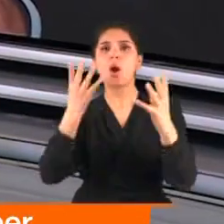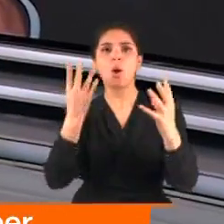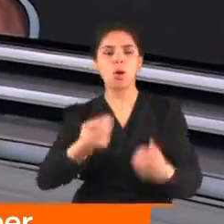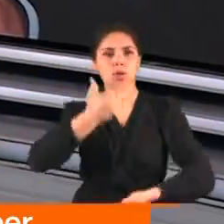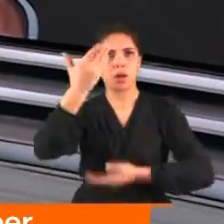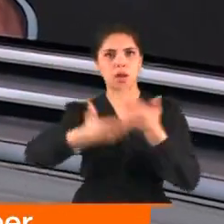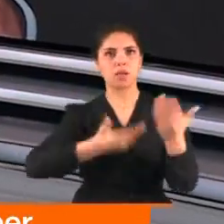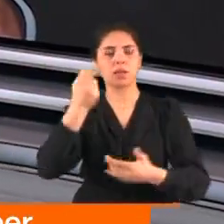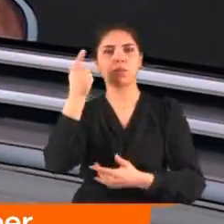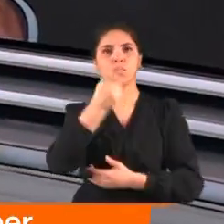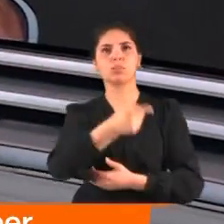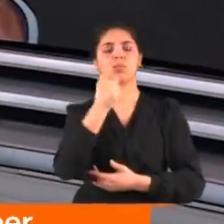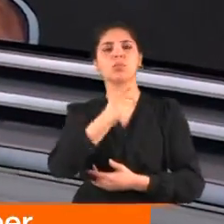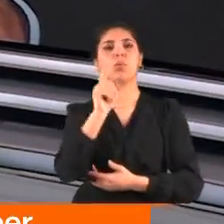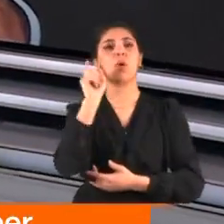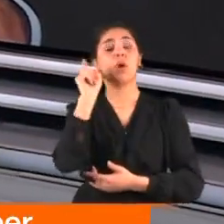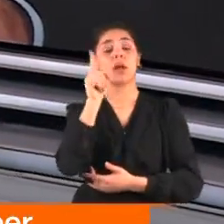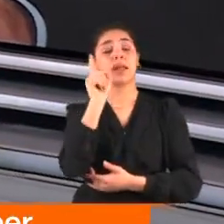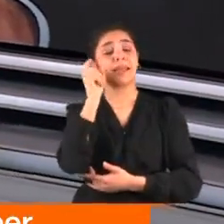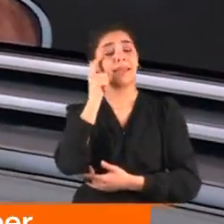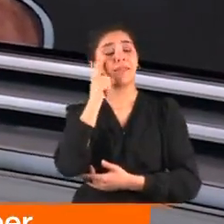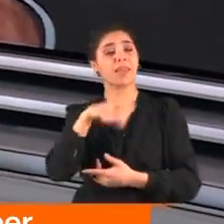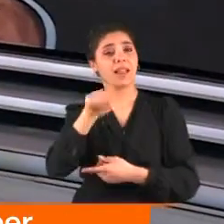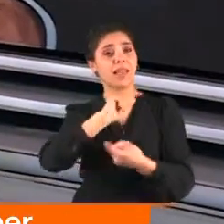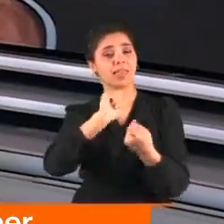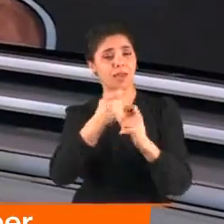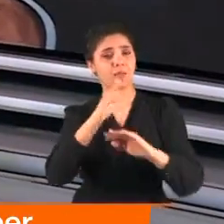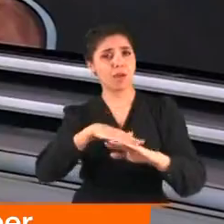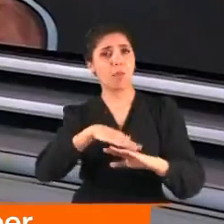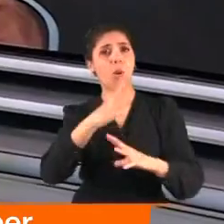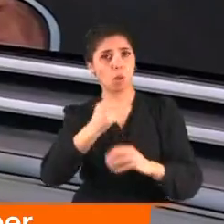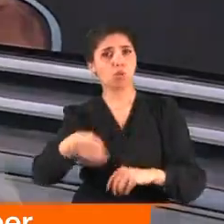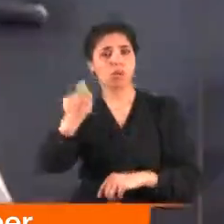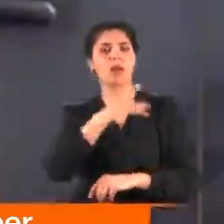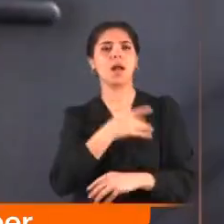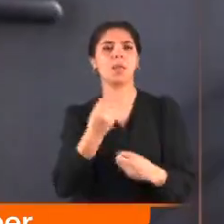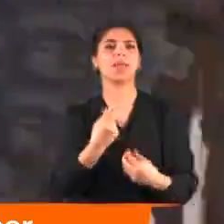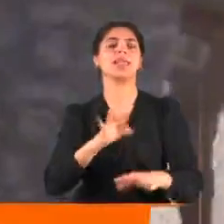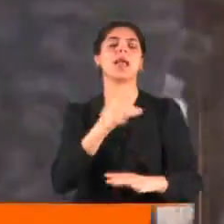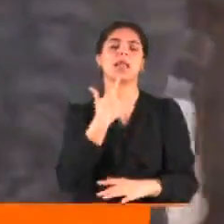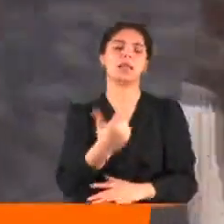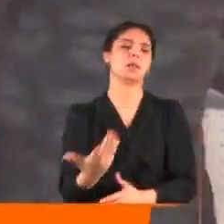açıkladı. Yanlı iddialar iyi niyetle izah edilemez dedi.